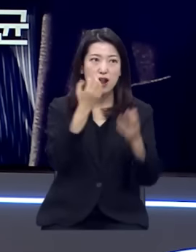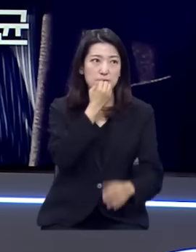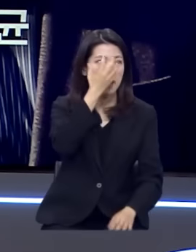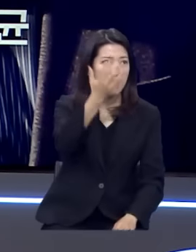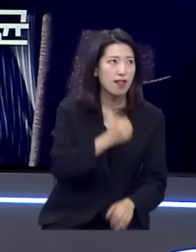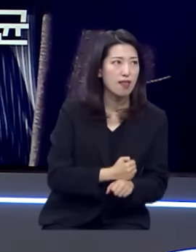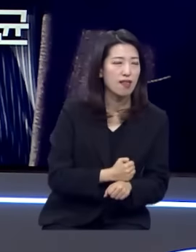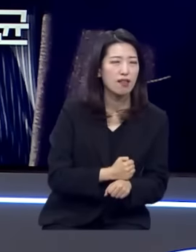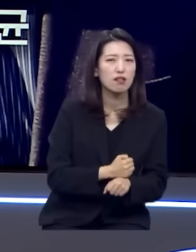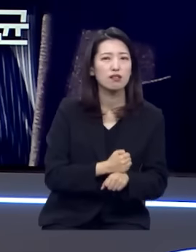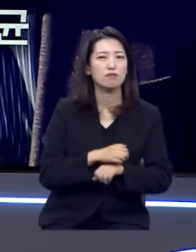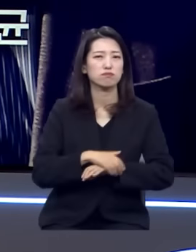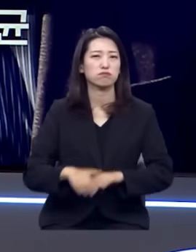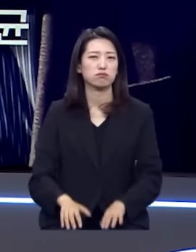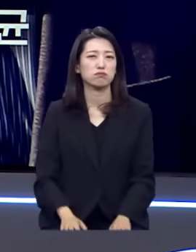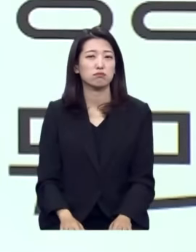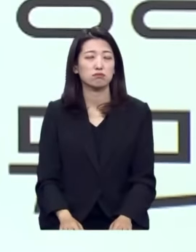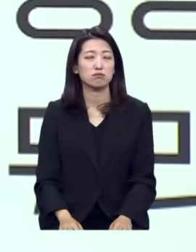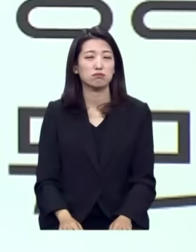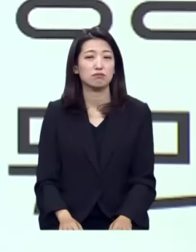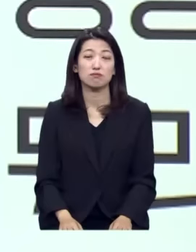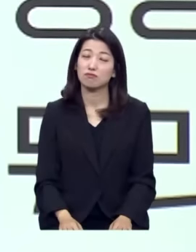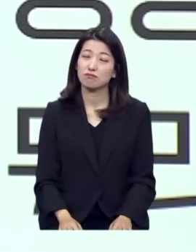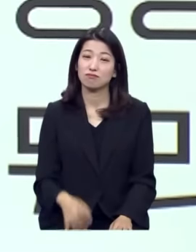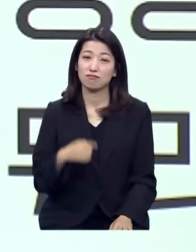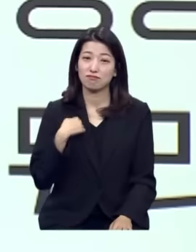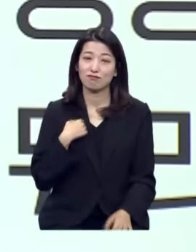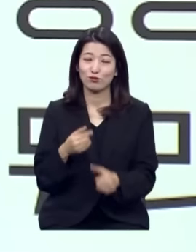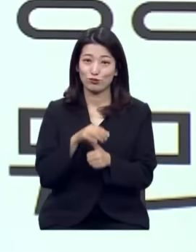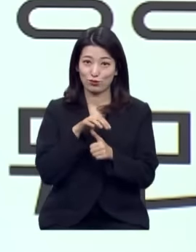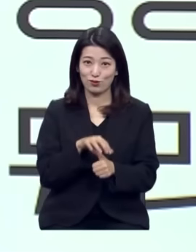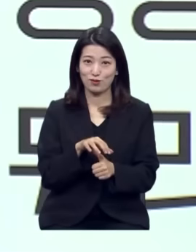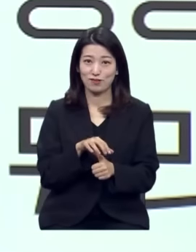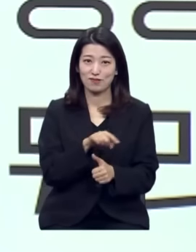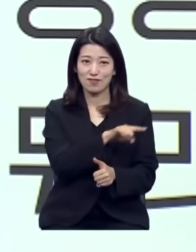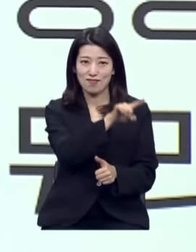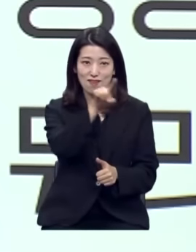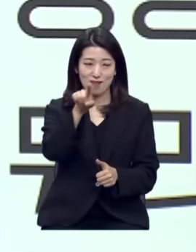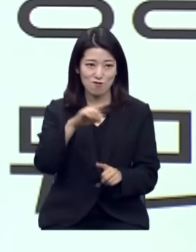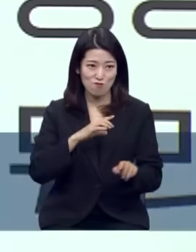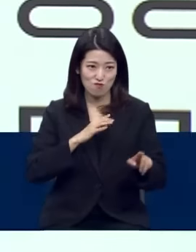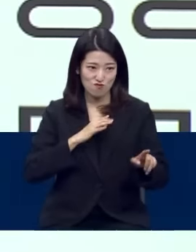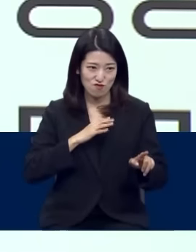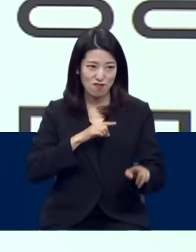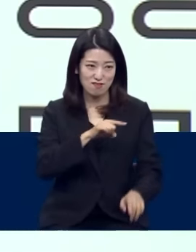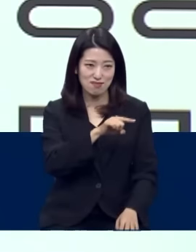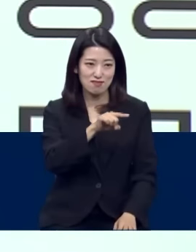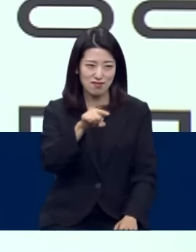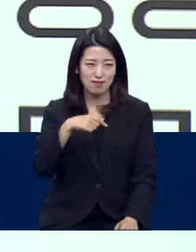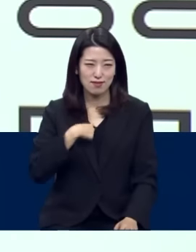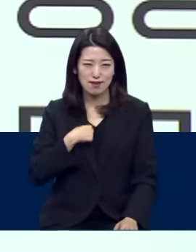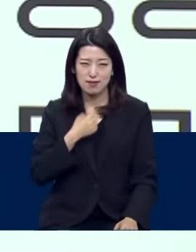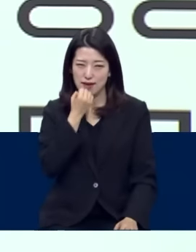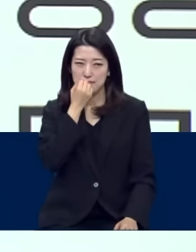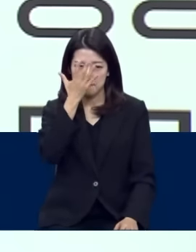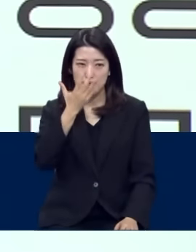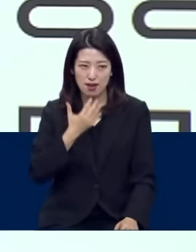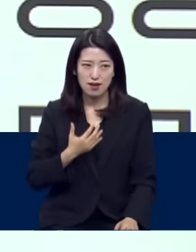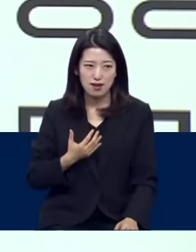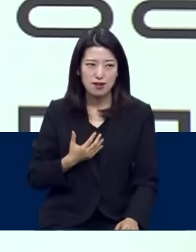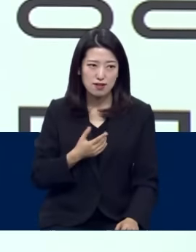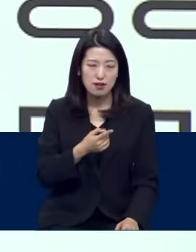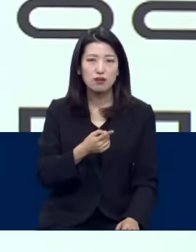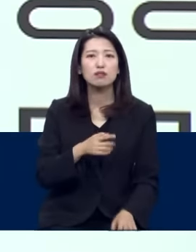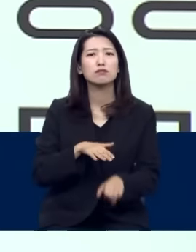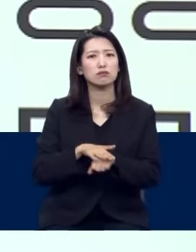나 구속되면 뭐 있는지 몰라도 나 다 공개할 거야 다 폭로할 거야 뭐 이런 지금 얘긴 거죠 근데 그렇다